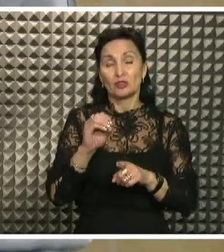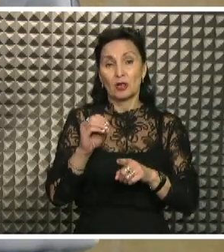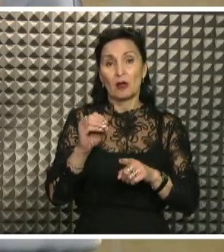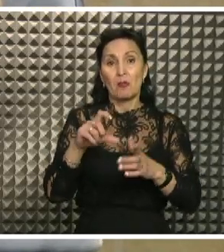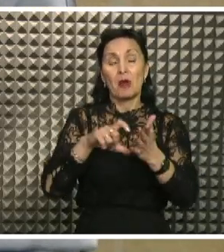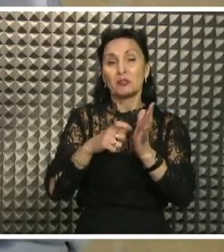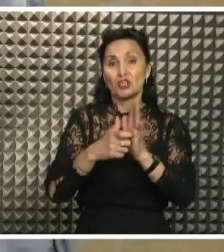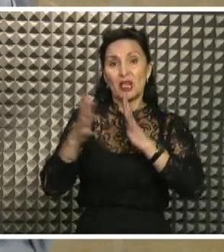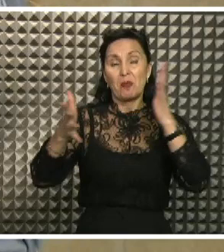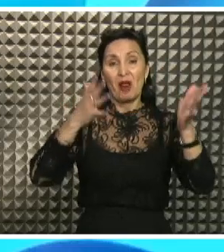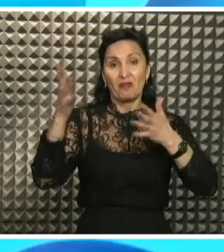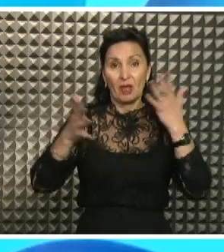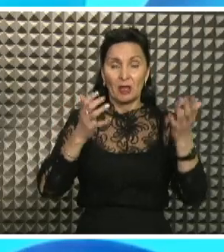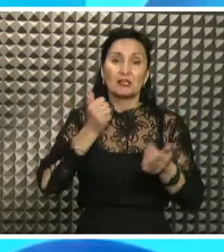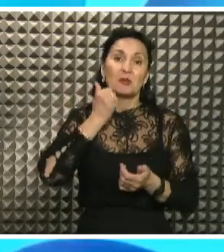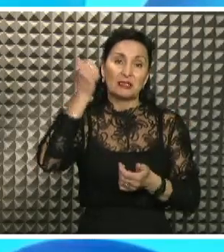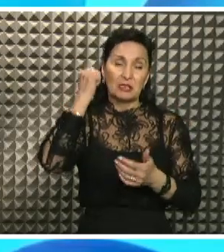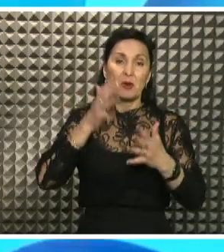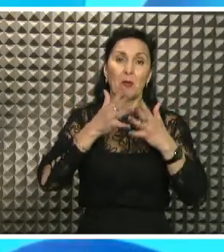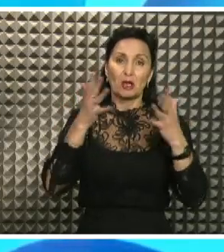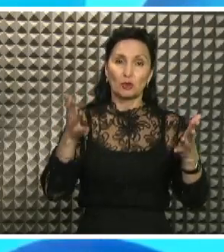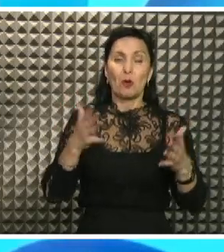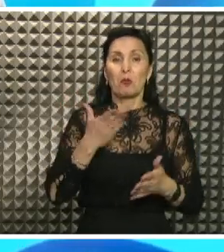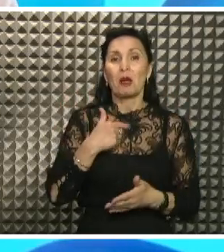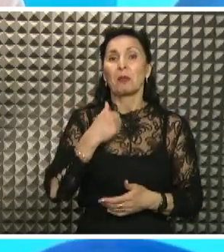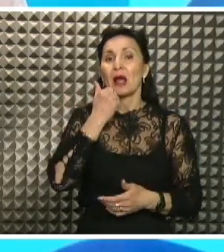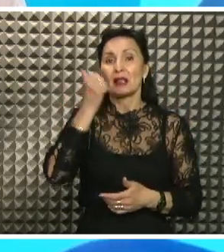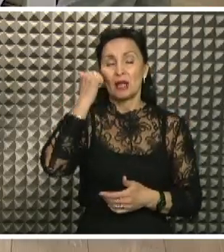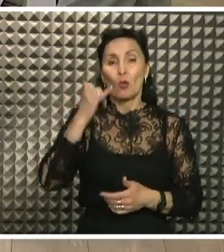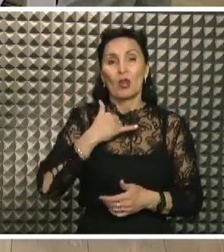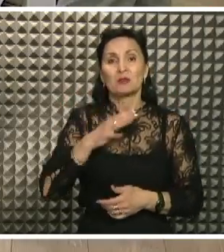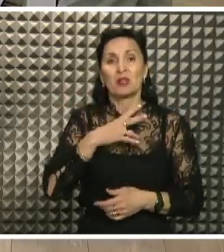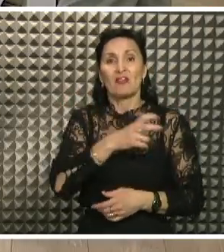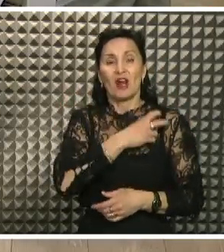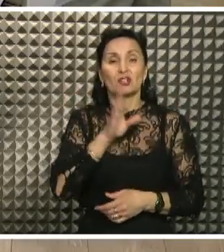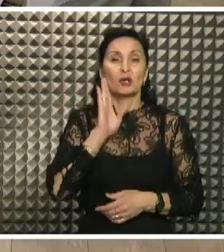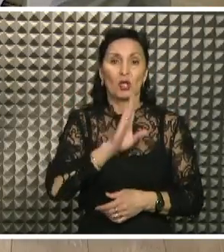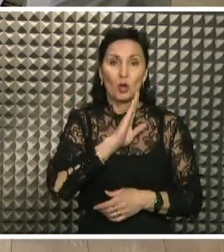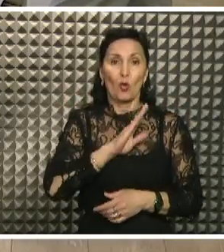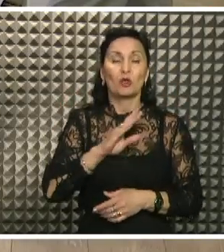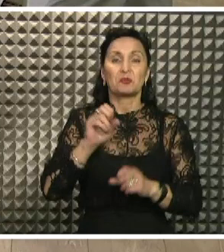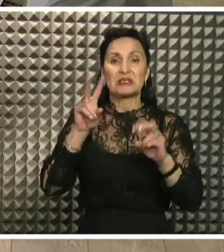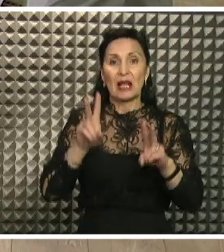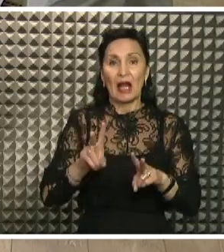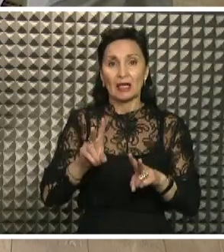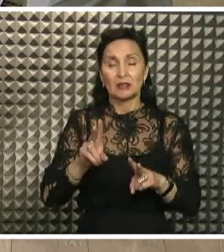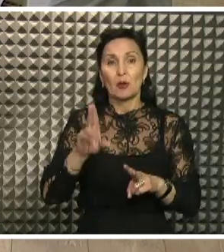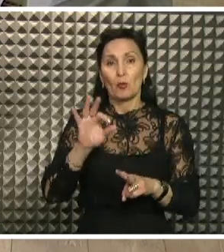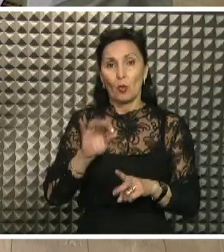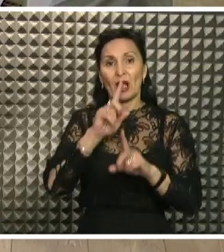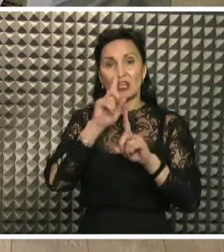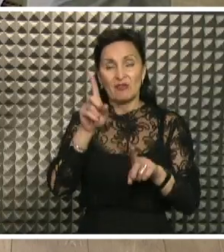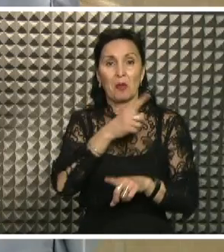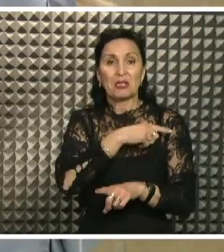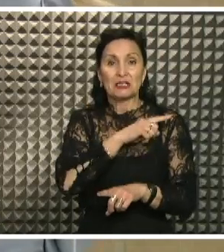проветрить помещение. Спасибо большое. Мы благодарим. На студии была врач-акушер-гинеколог, специалист по превентивной медицине